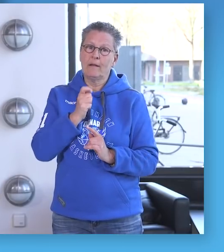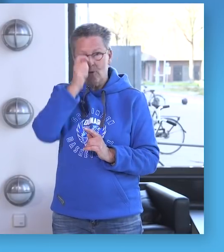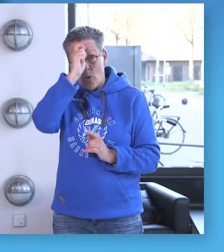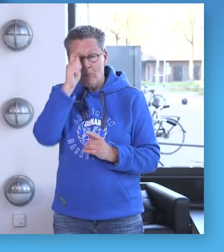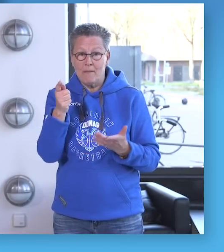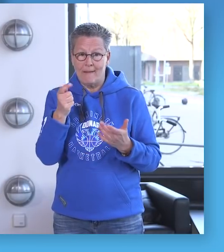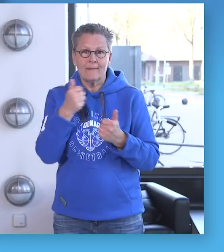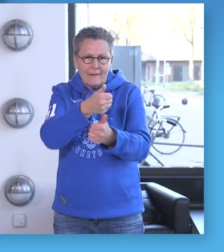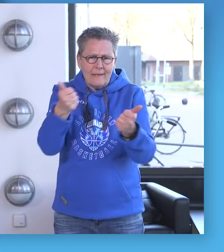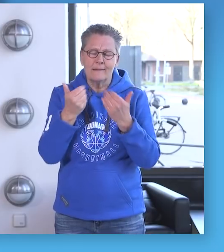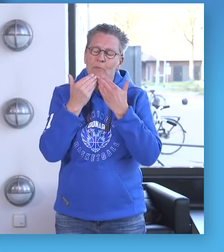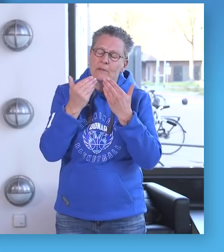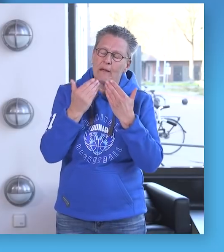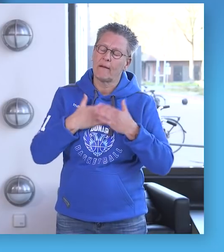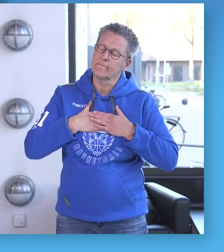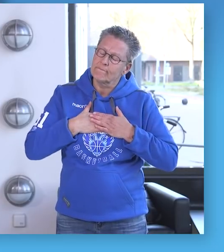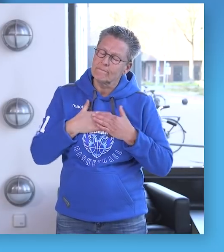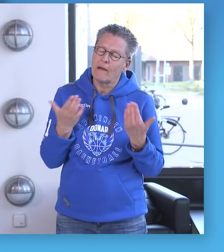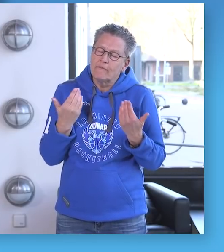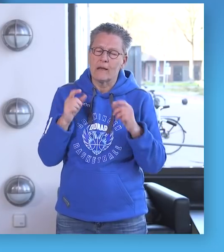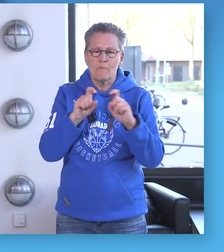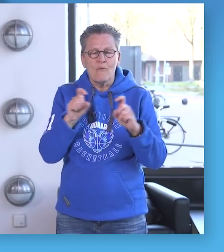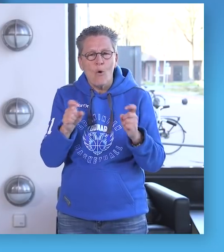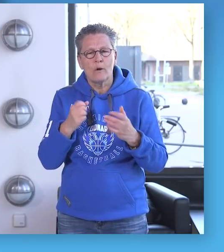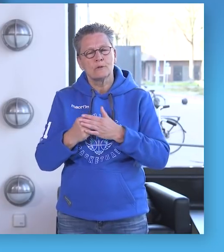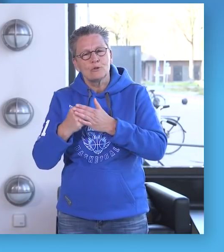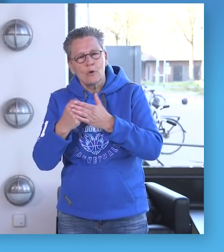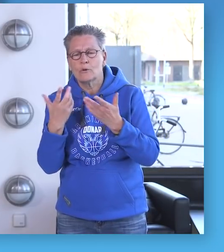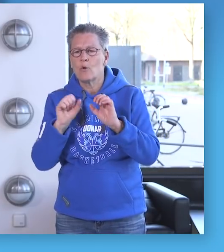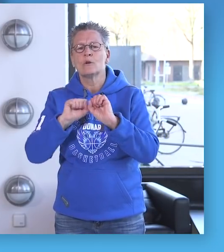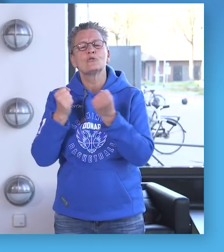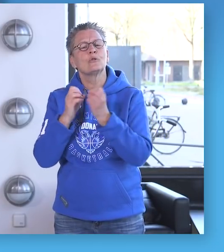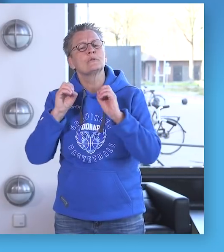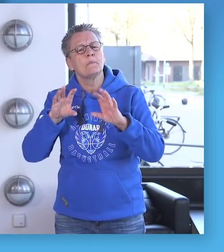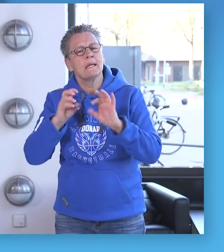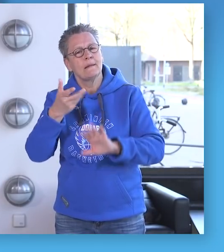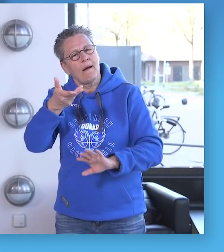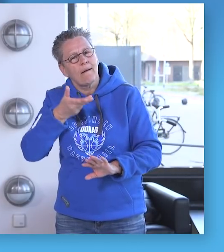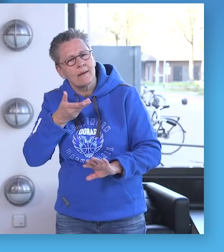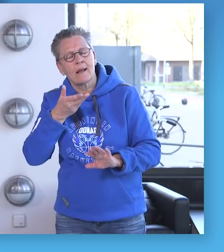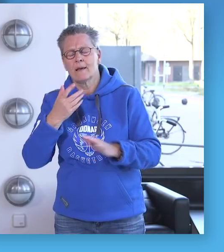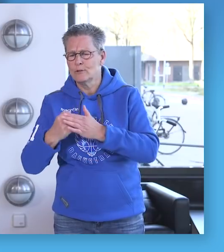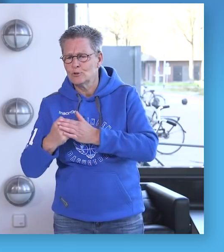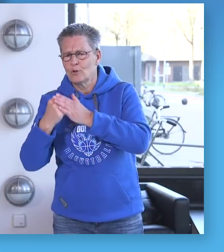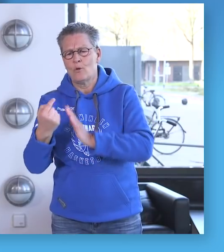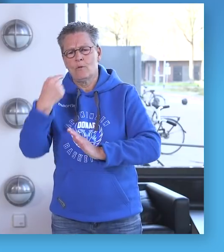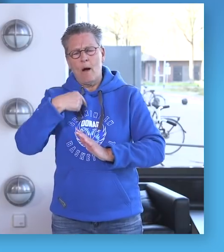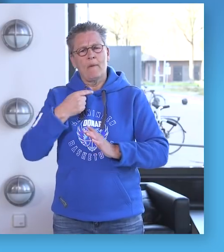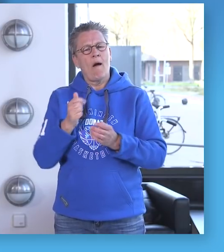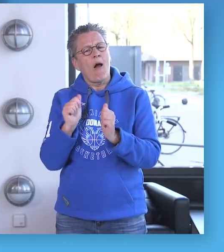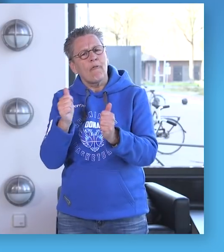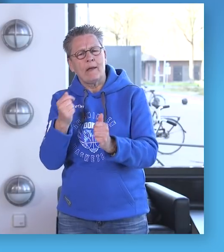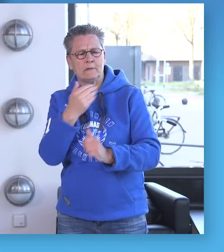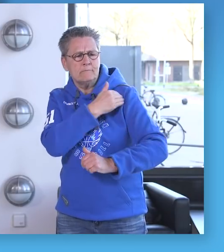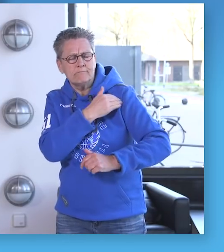voor de warme woorden en de steun die we op vele gebieden en social media kanalen krijgen. Als steun van onze fans die zeggen van kom